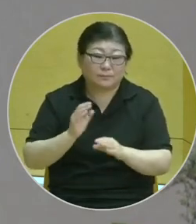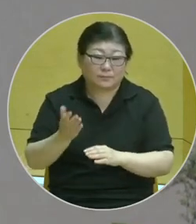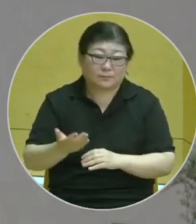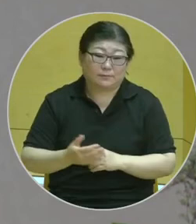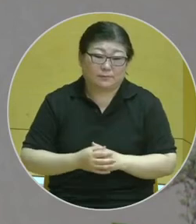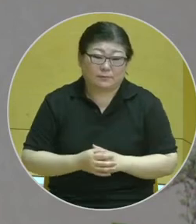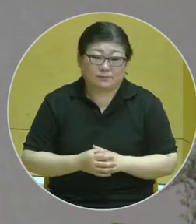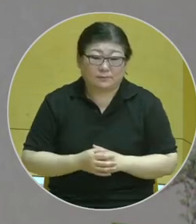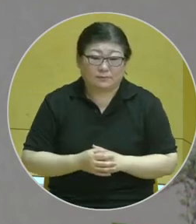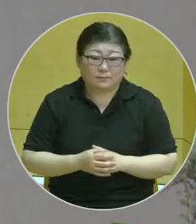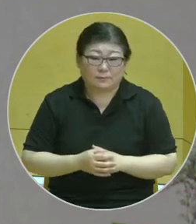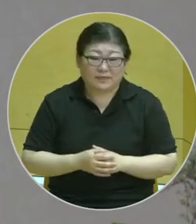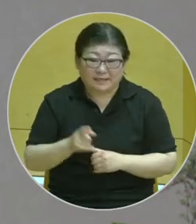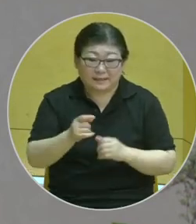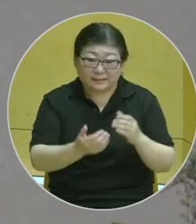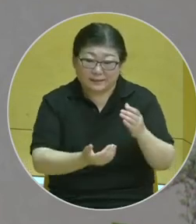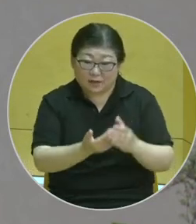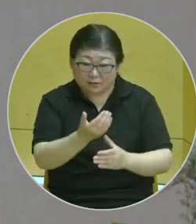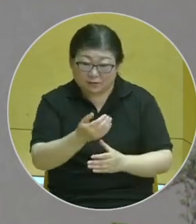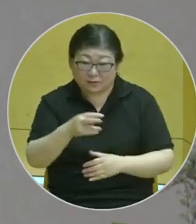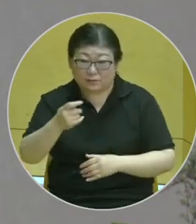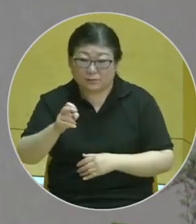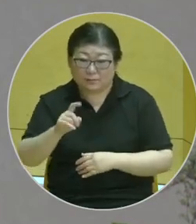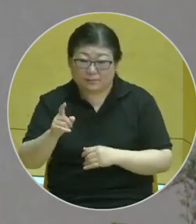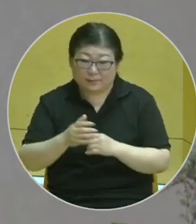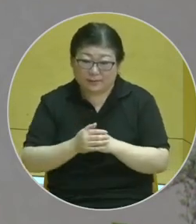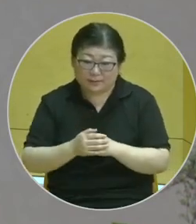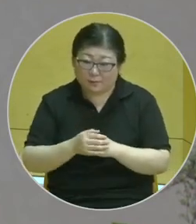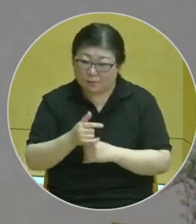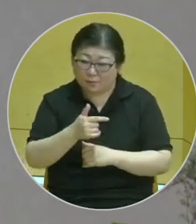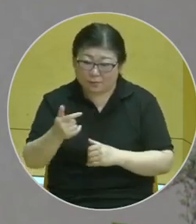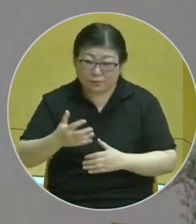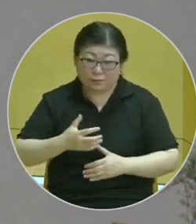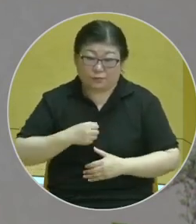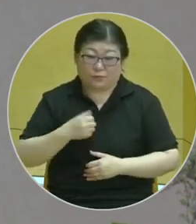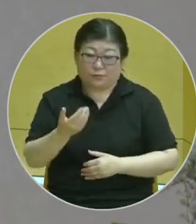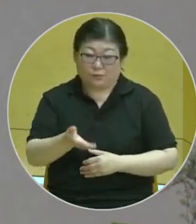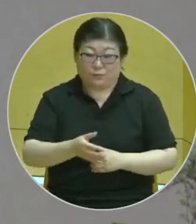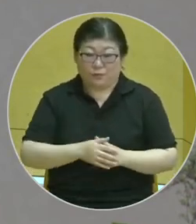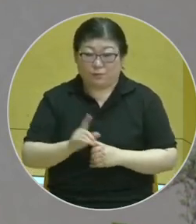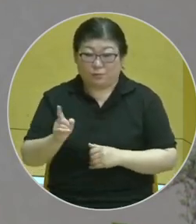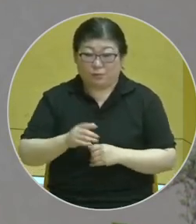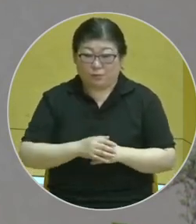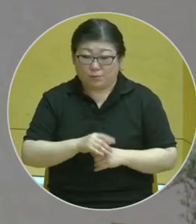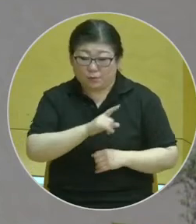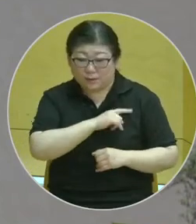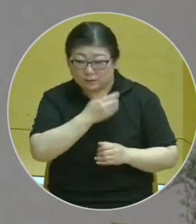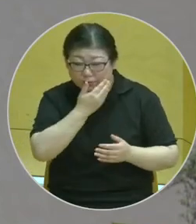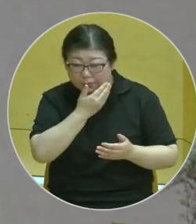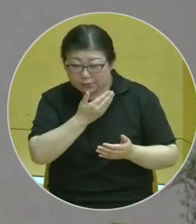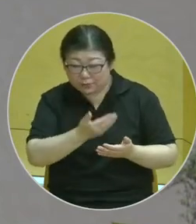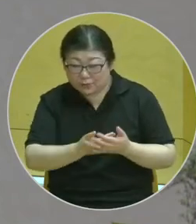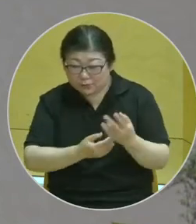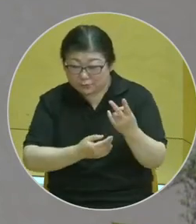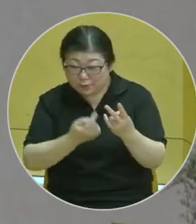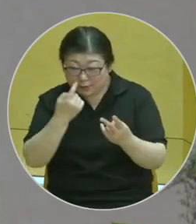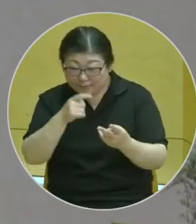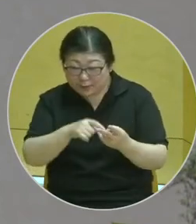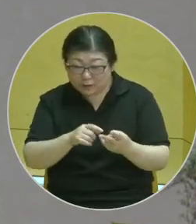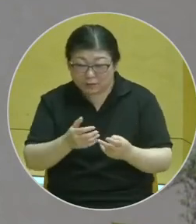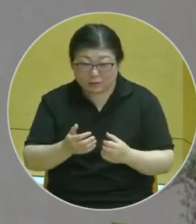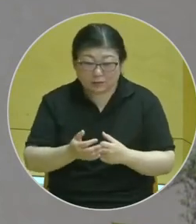사건은 요 도마 이겨 엄청난 충격을 줍니다 가장 귀중한 것 두 가지를 발견하게 됩니다 아